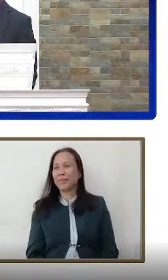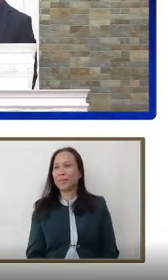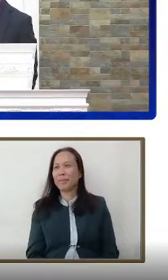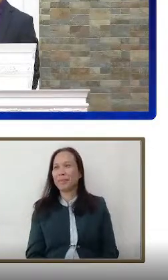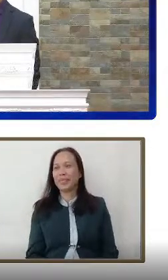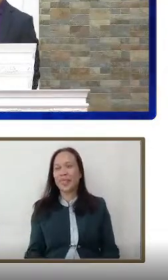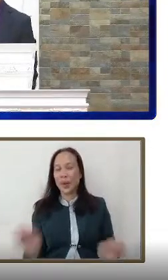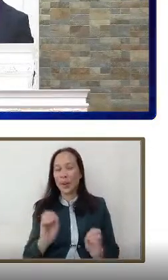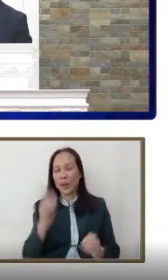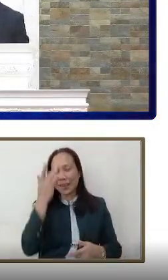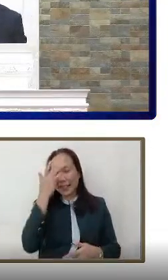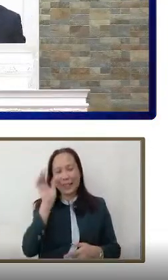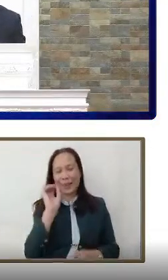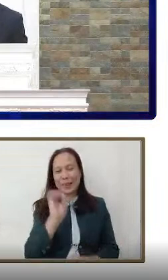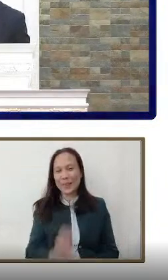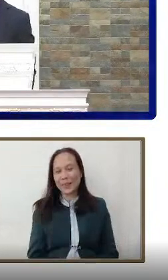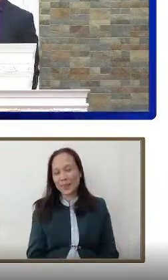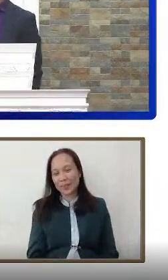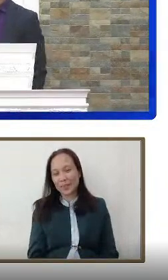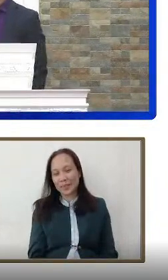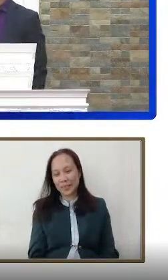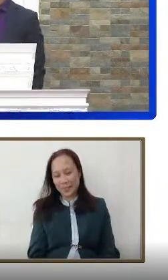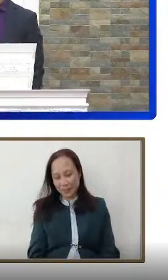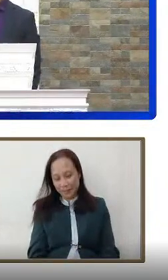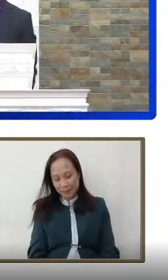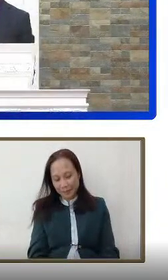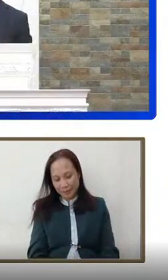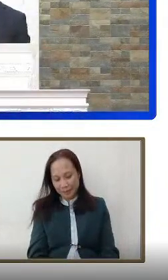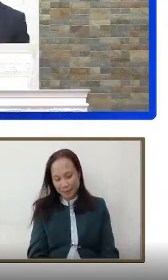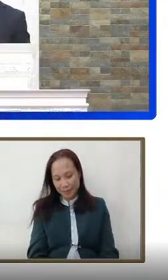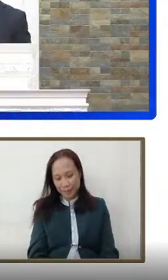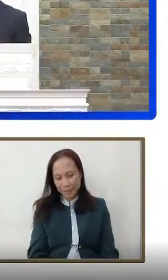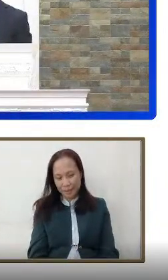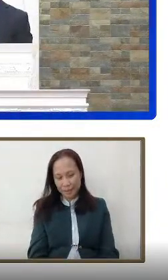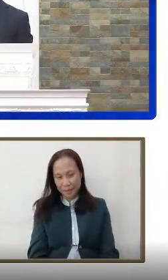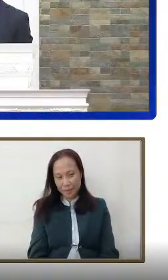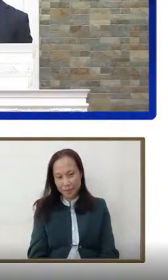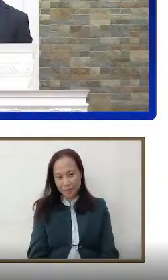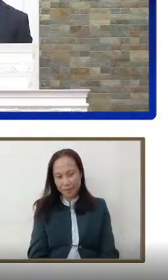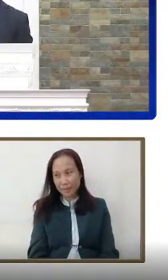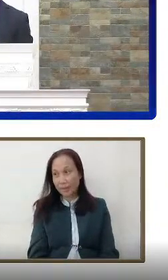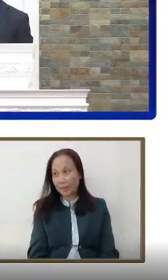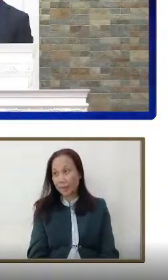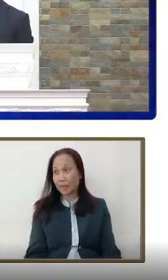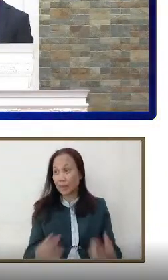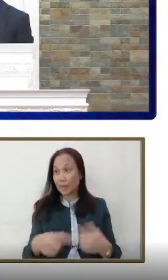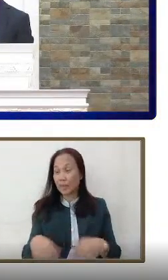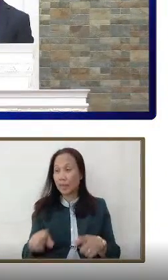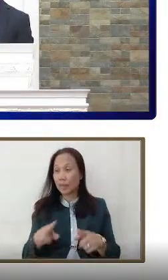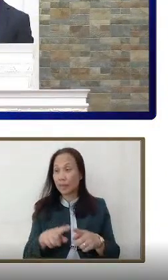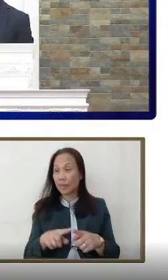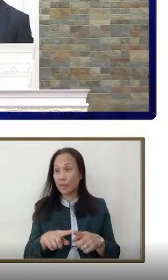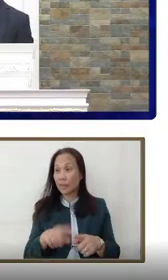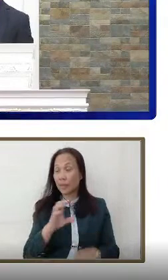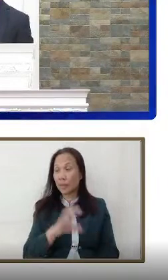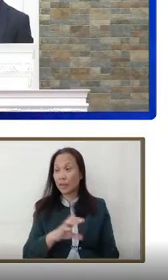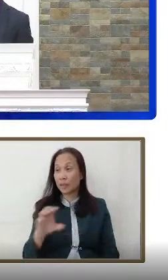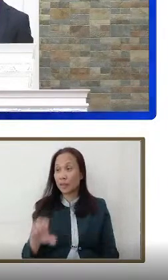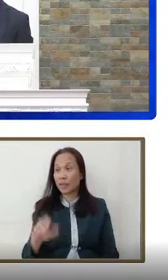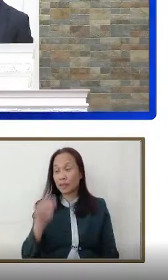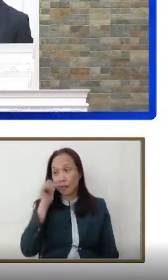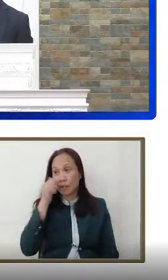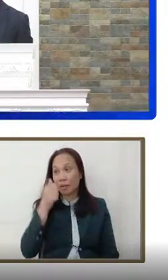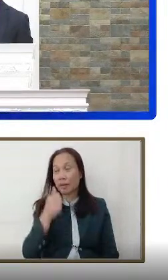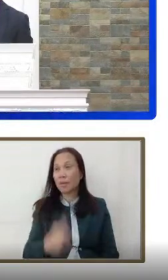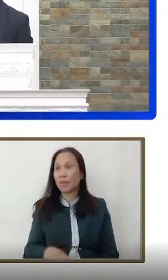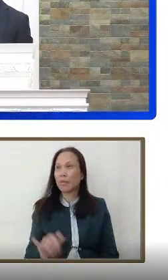Wala po, sir. Wala po. Alright. Okay. Alright. Amen. Pupunta ka ba doon kila Jeder bukas? O si may church kayo bukas,